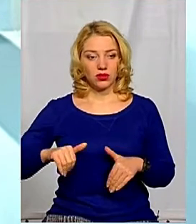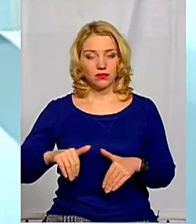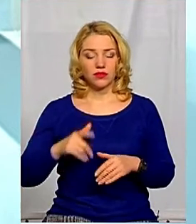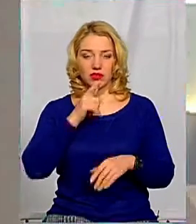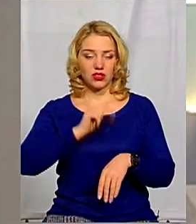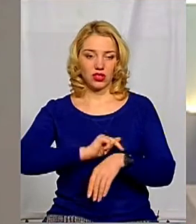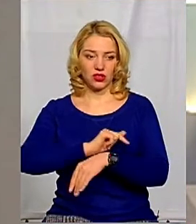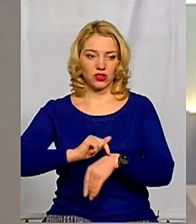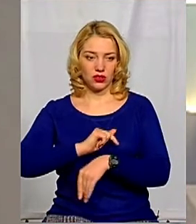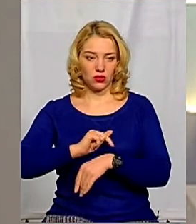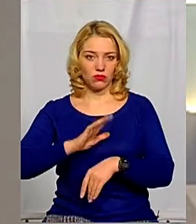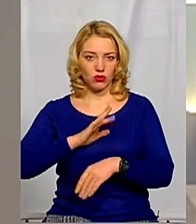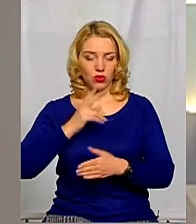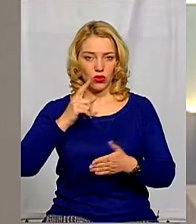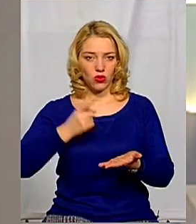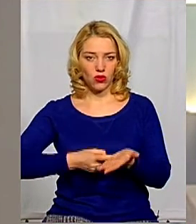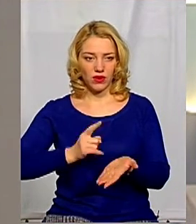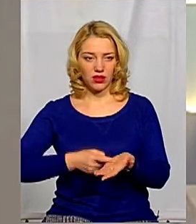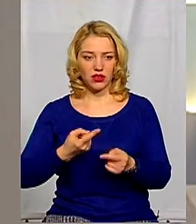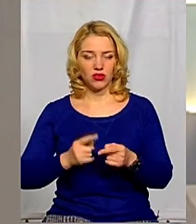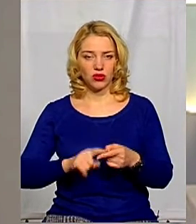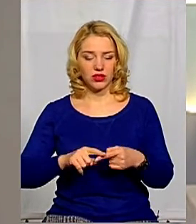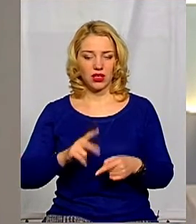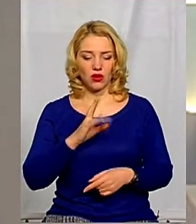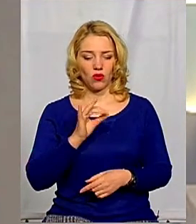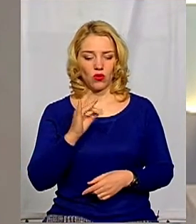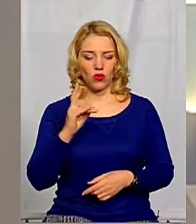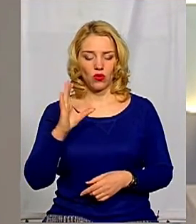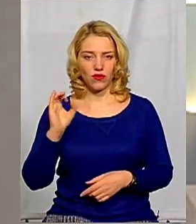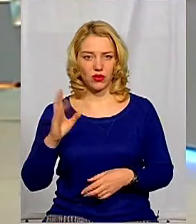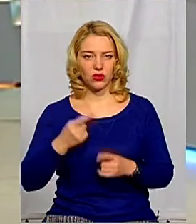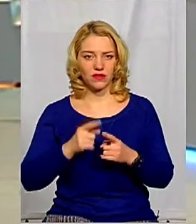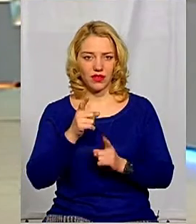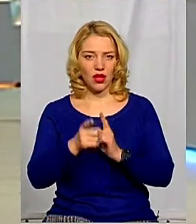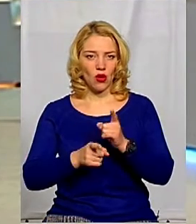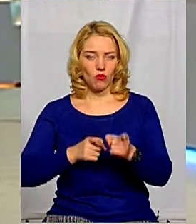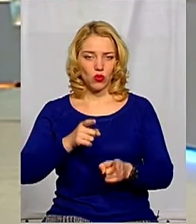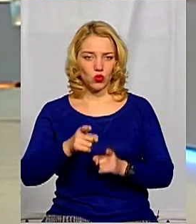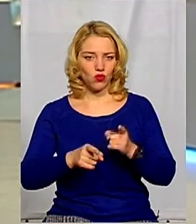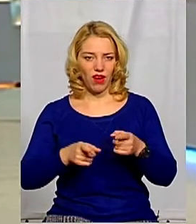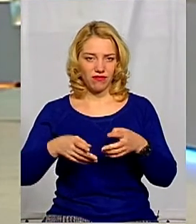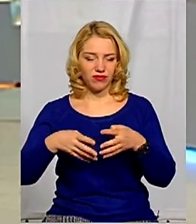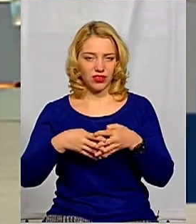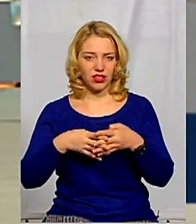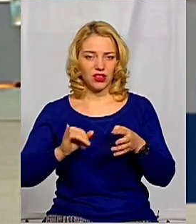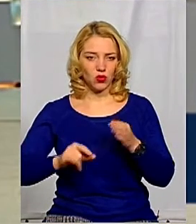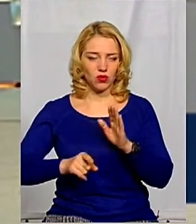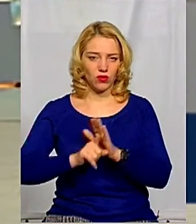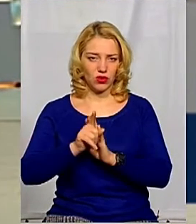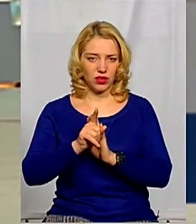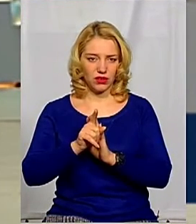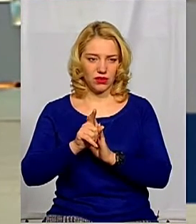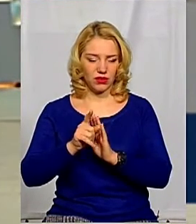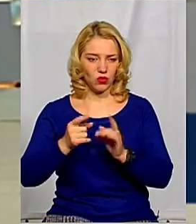З часом було доведено, що цей коронавірус мутував, вірус-мутант, і утворився